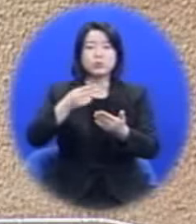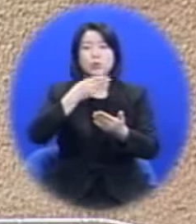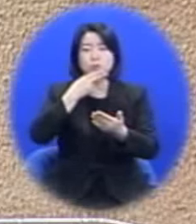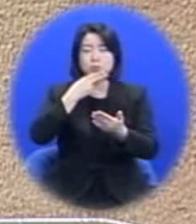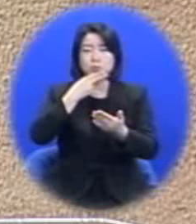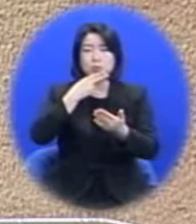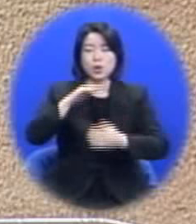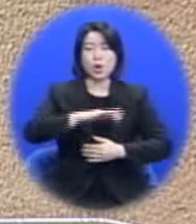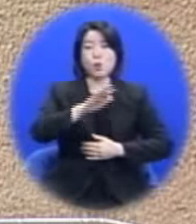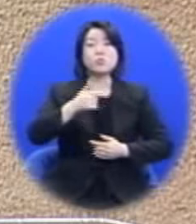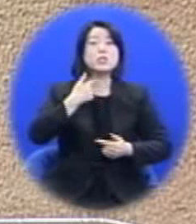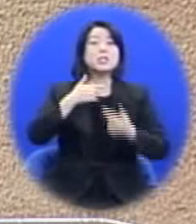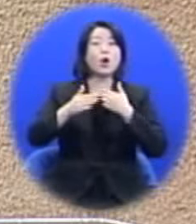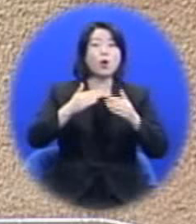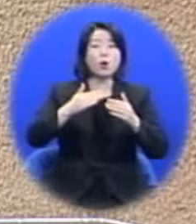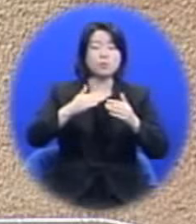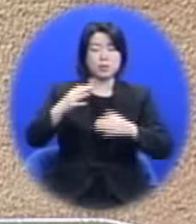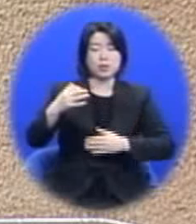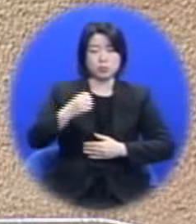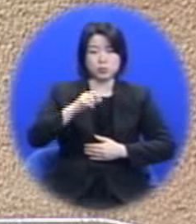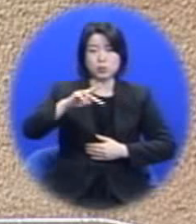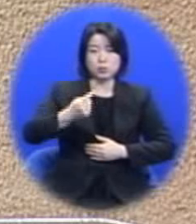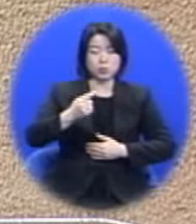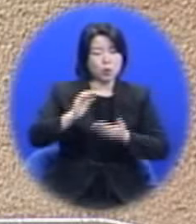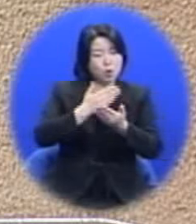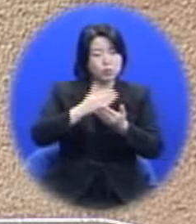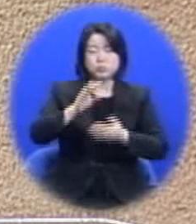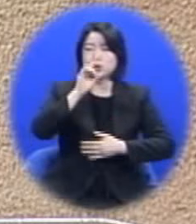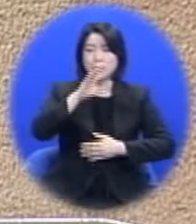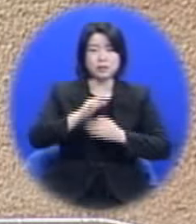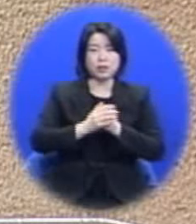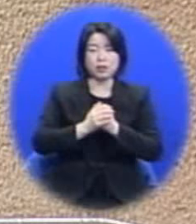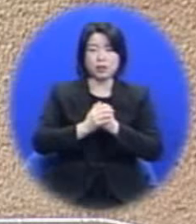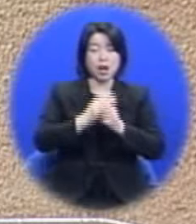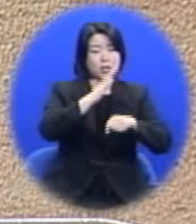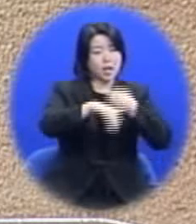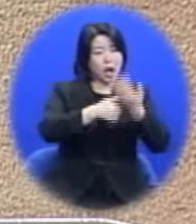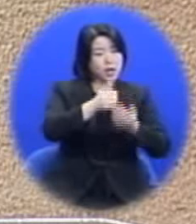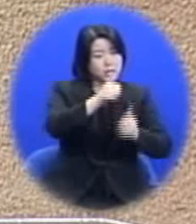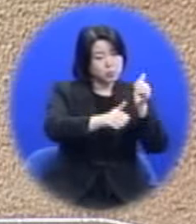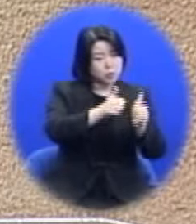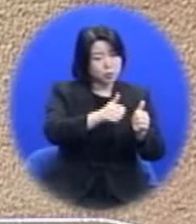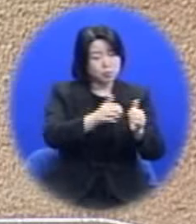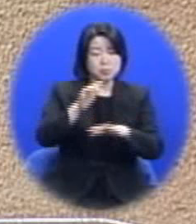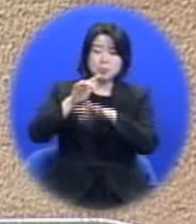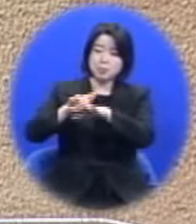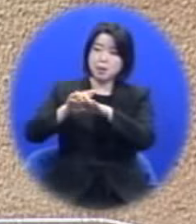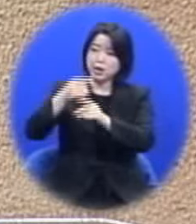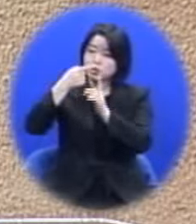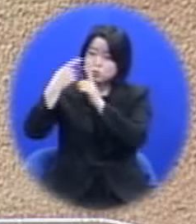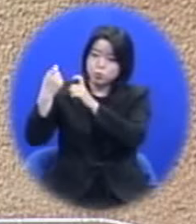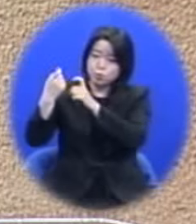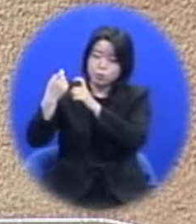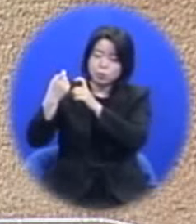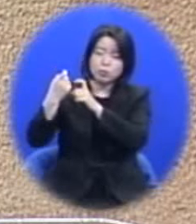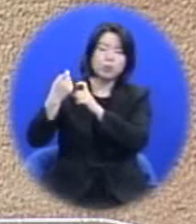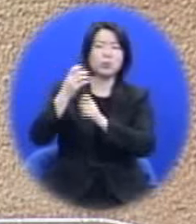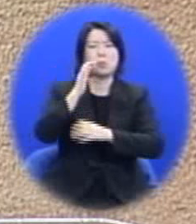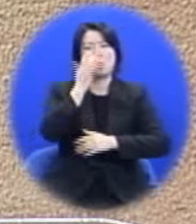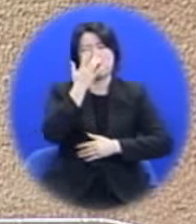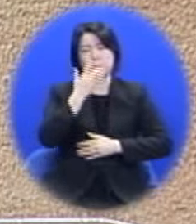실제로 경험상으로도 이거 구분이 안 됩니다. 이게 하나님이 시험하는 것일까? 마귀가 유혹하는 것일까?